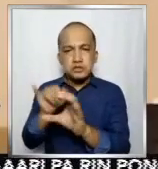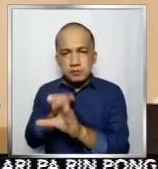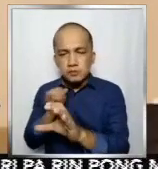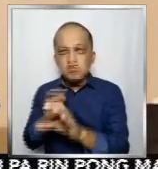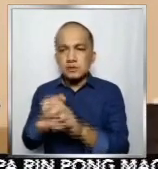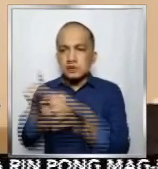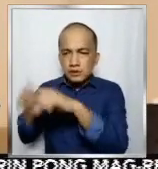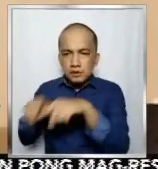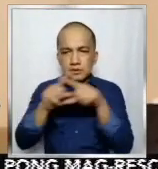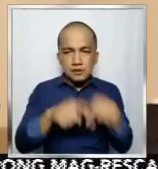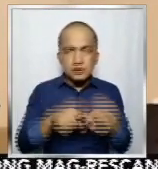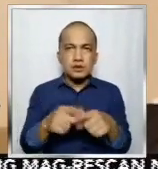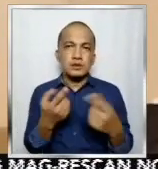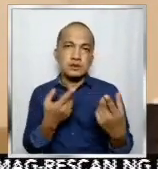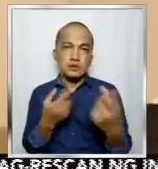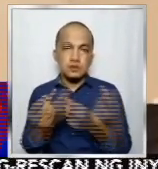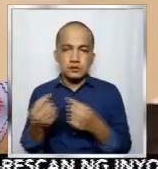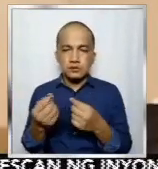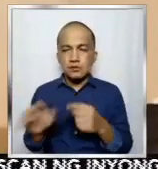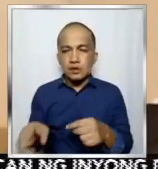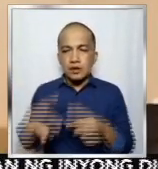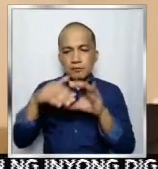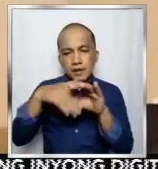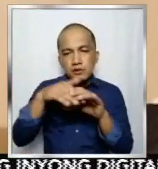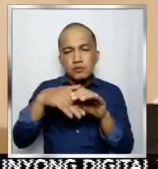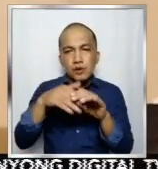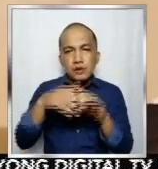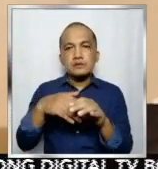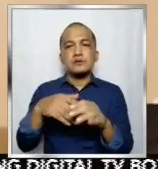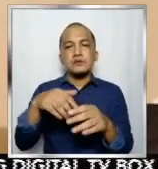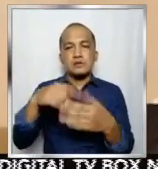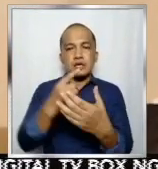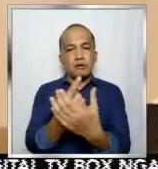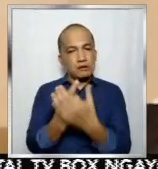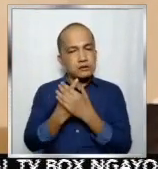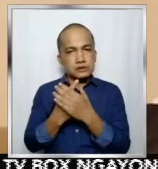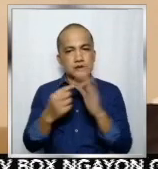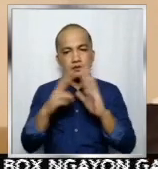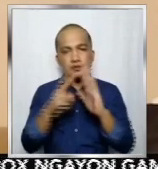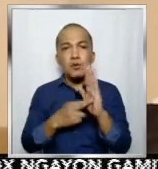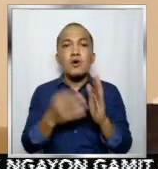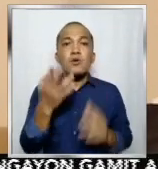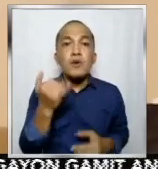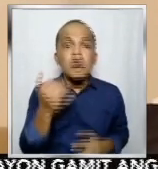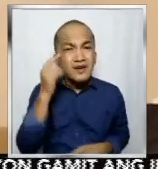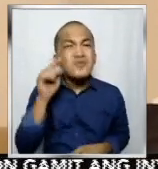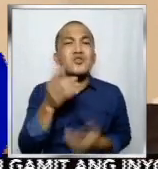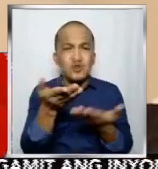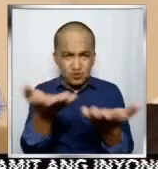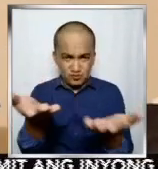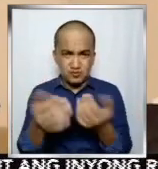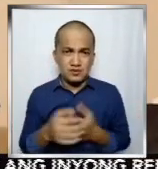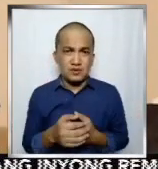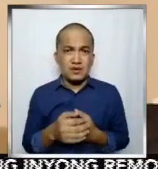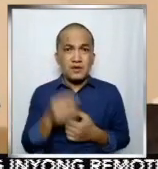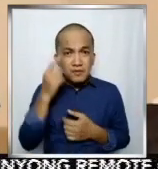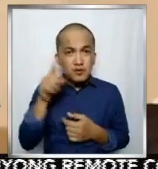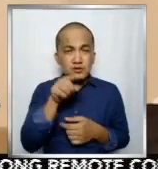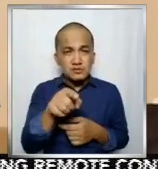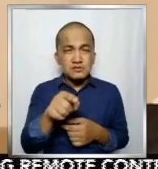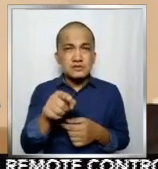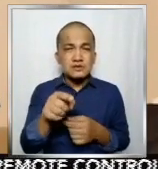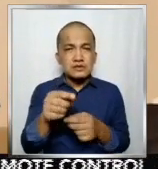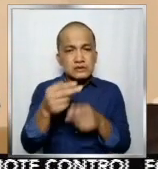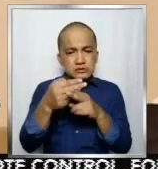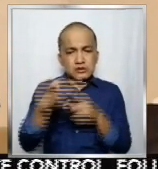ng quarantine guidelines para sa ekonomiya. Pero sana huwag natin makalimutan na para